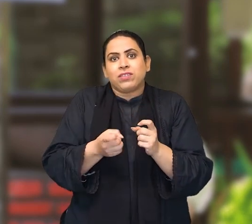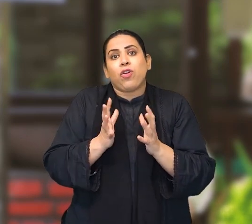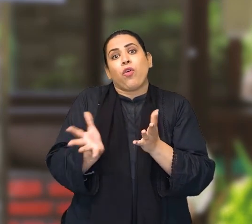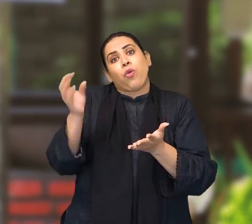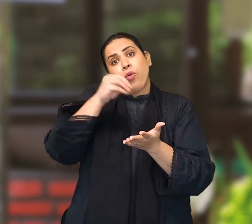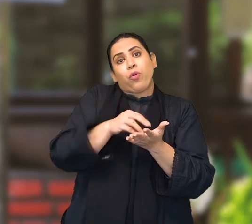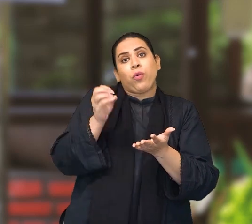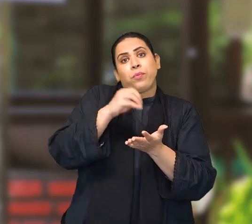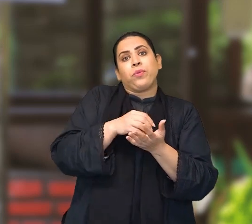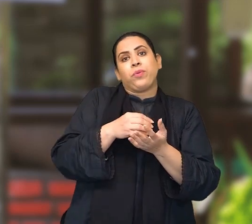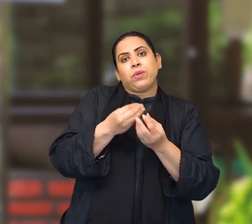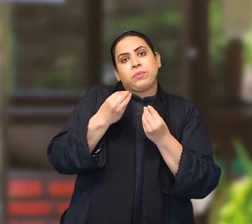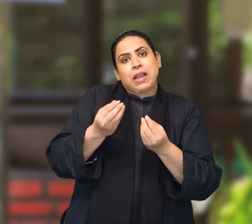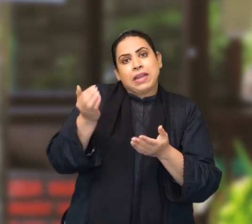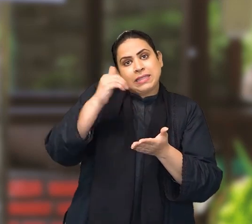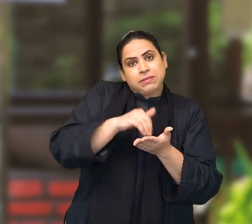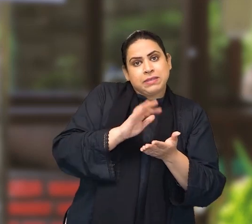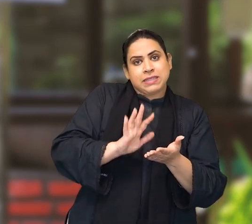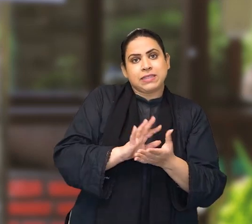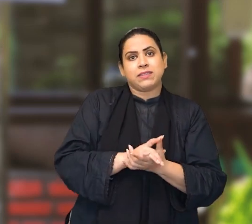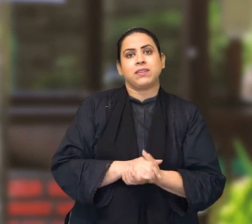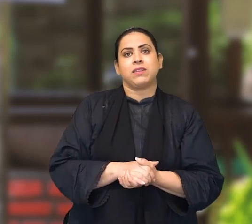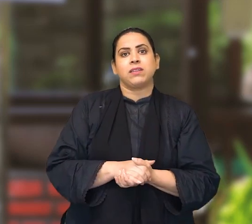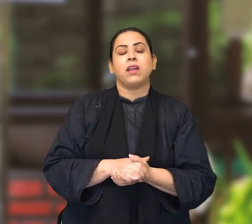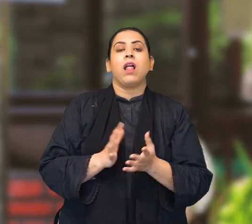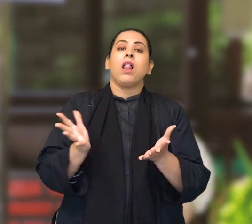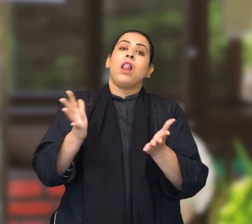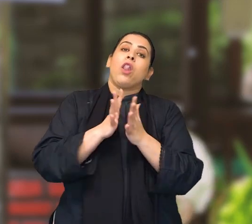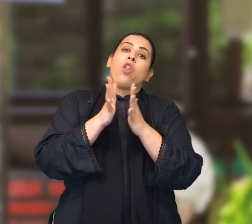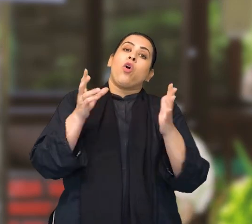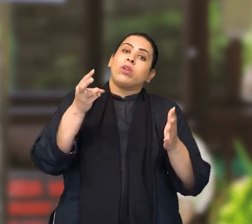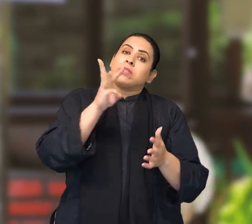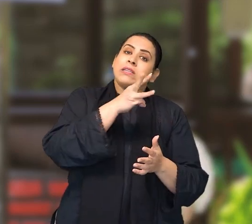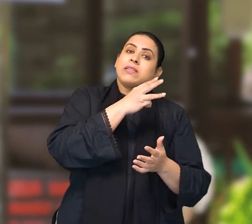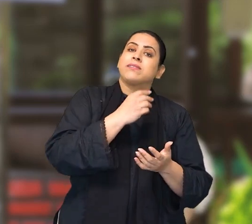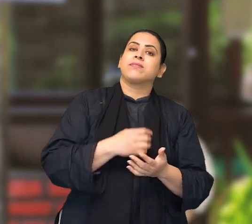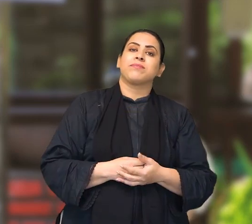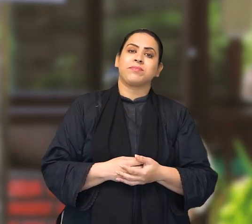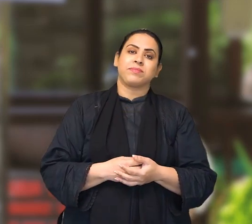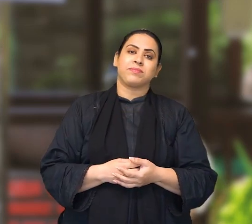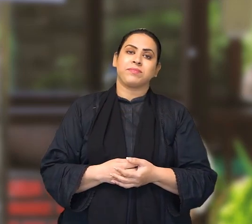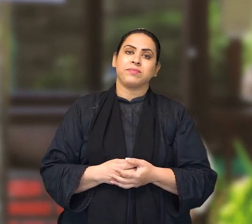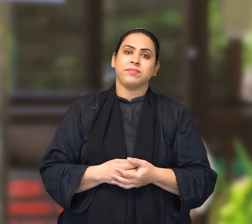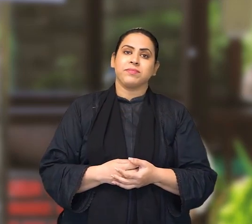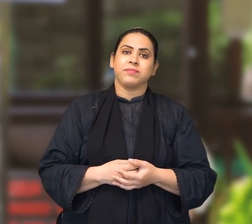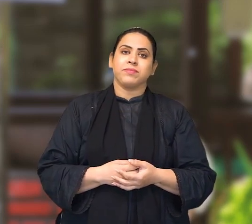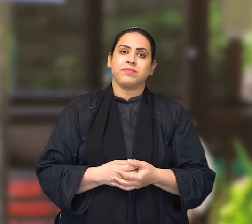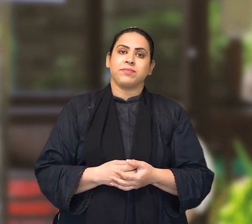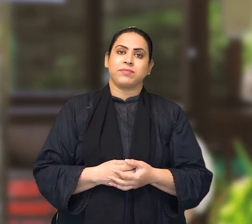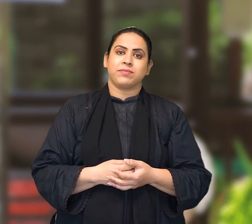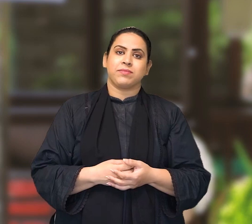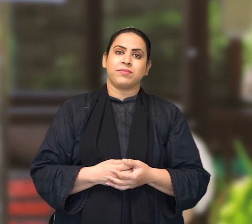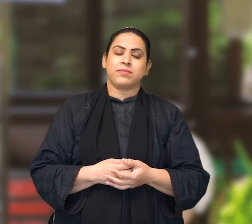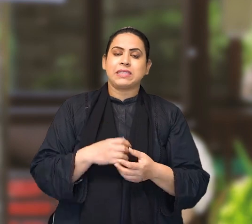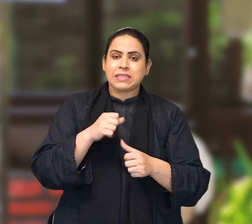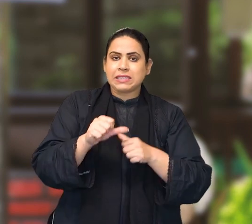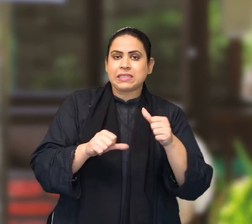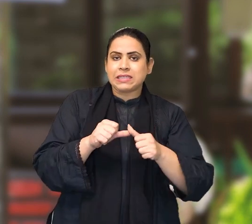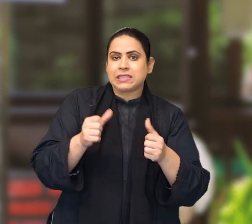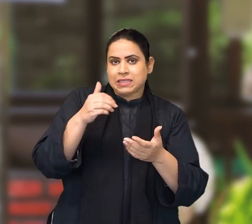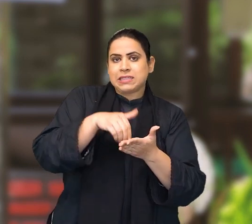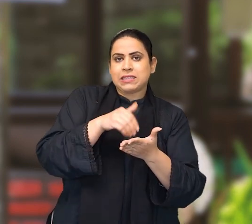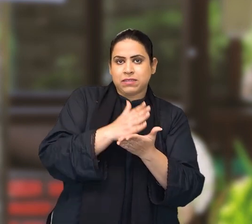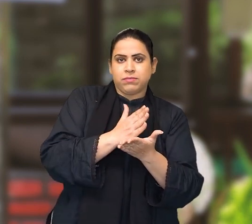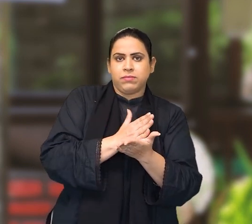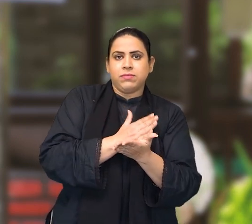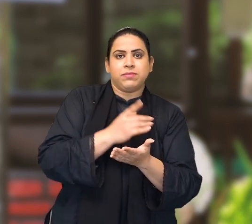comments or where you get this price please pp, like there's a lot of things जो कि इस industry का